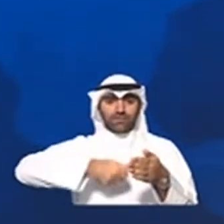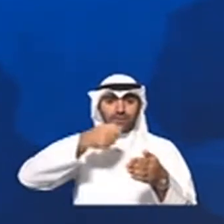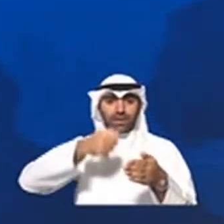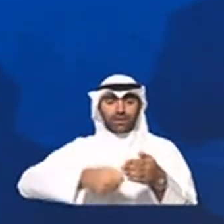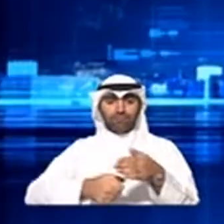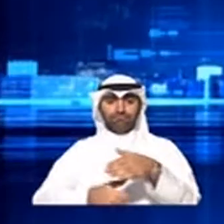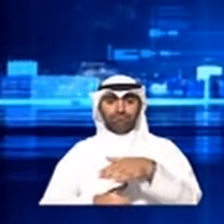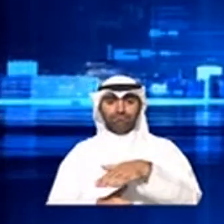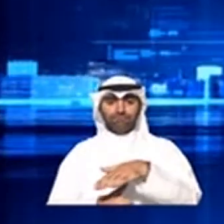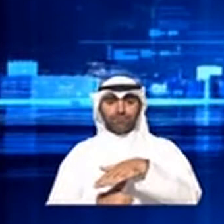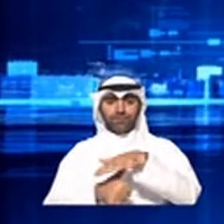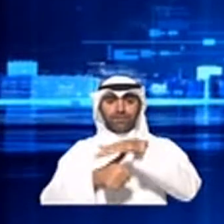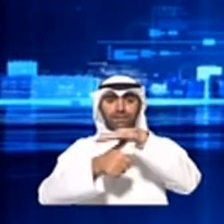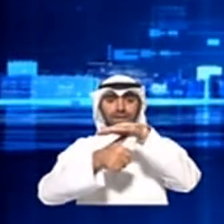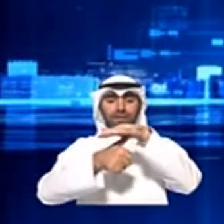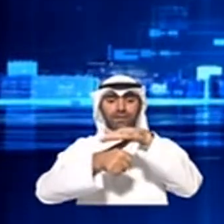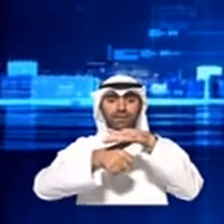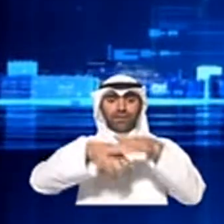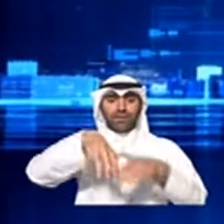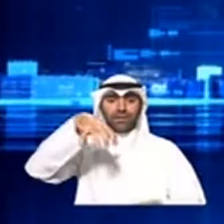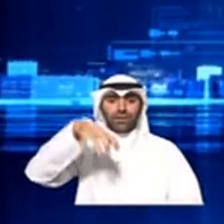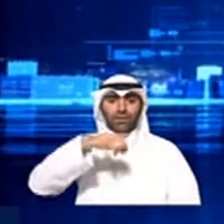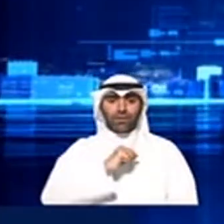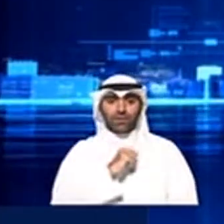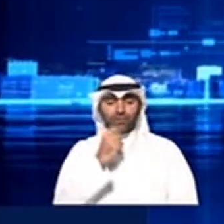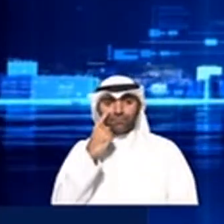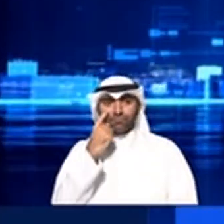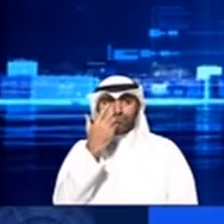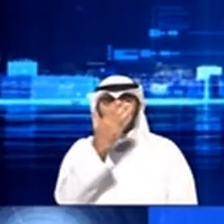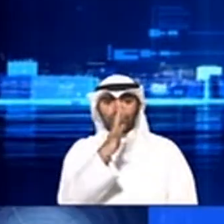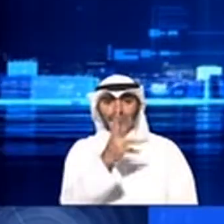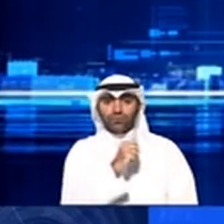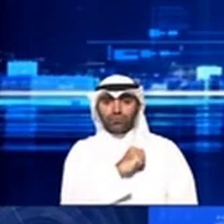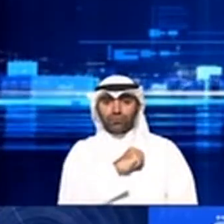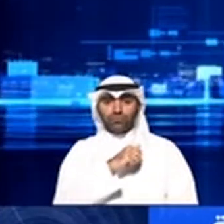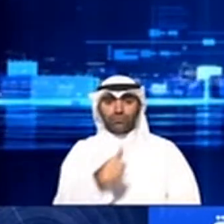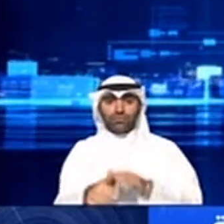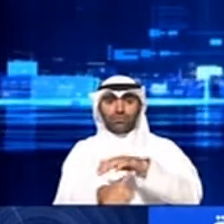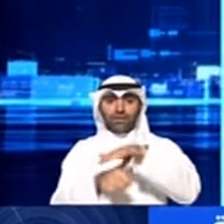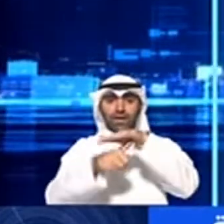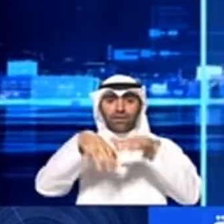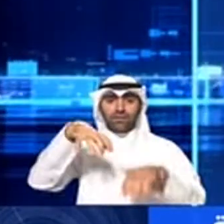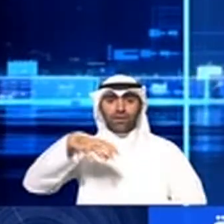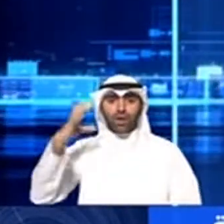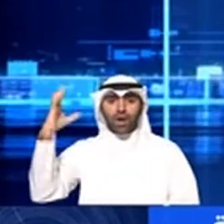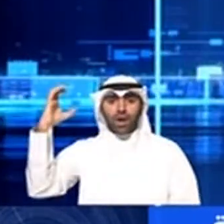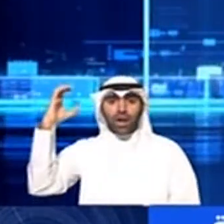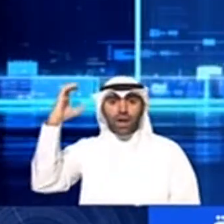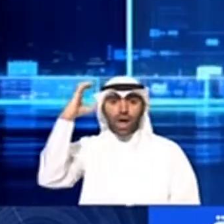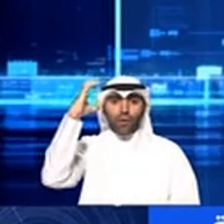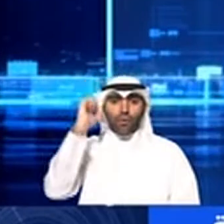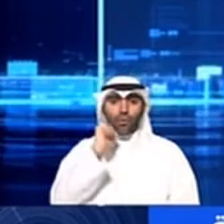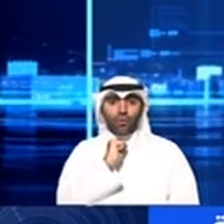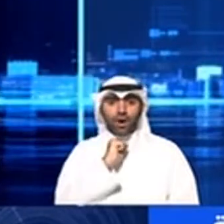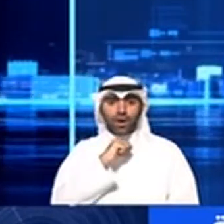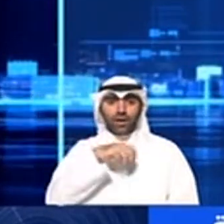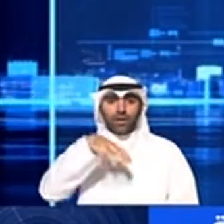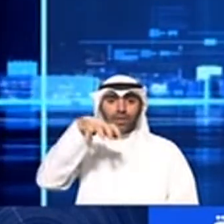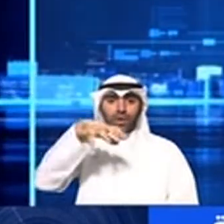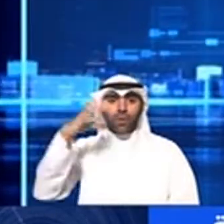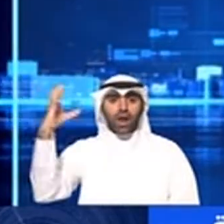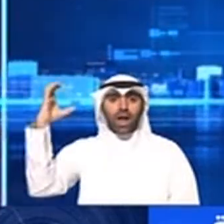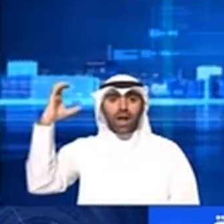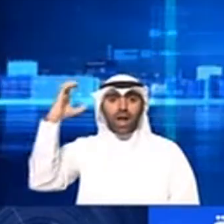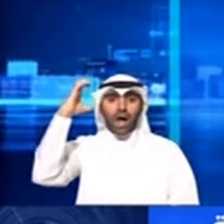بونهانغ فوراتشيث رئيس جمهورية لاو الديمقراطية الشعبية الصديقة. أعرب فيها